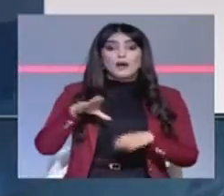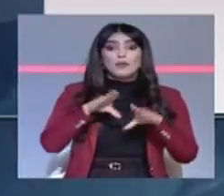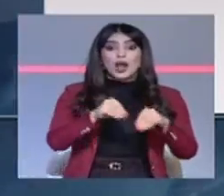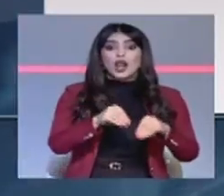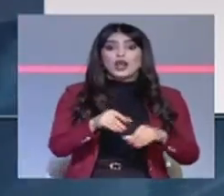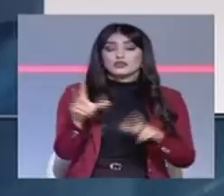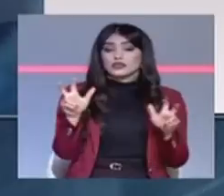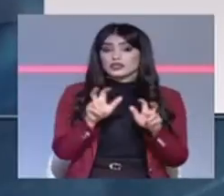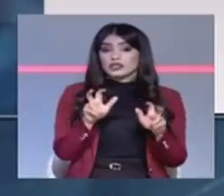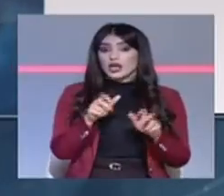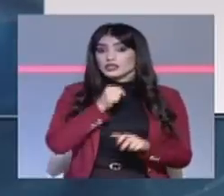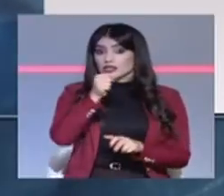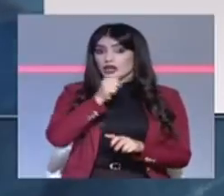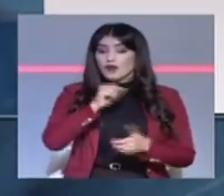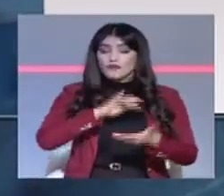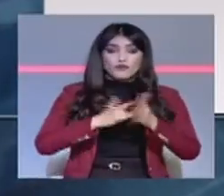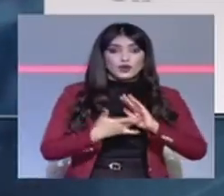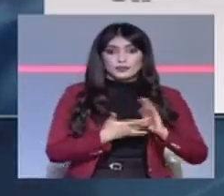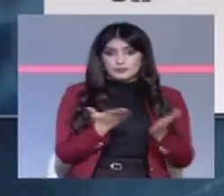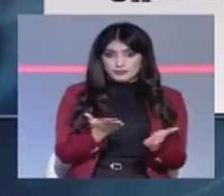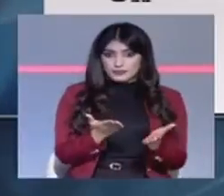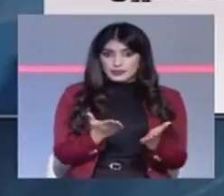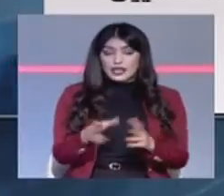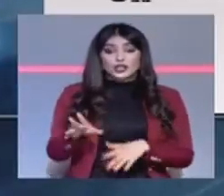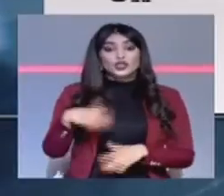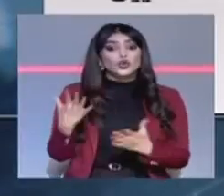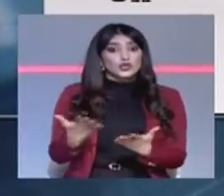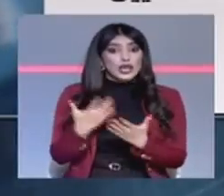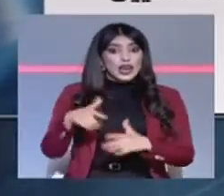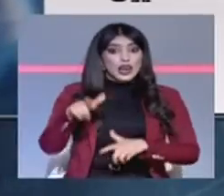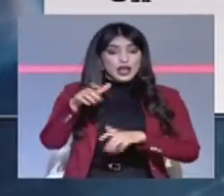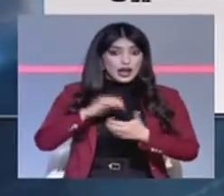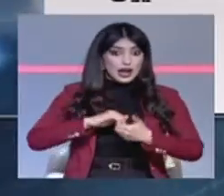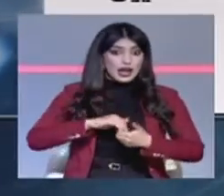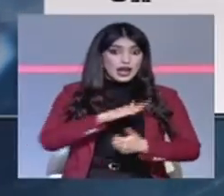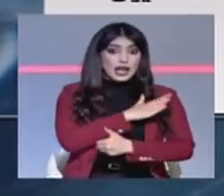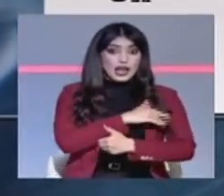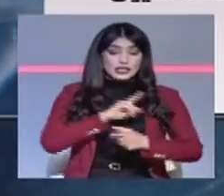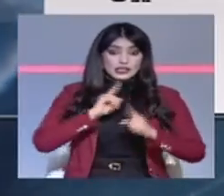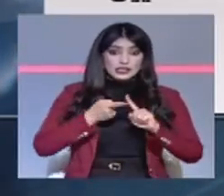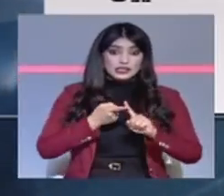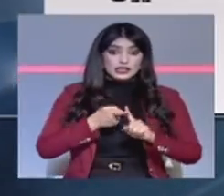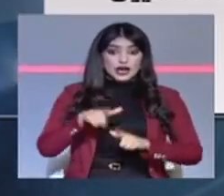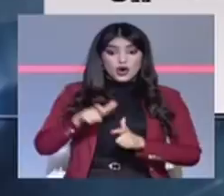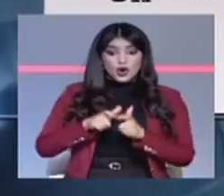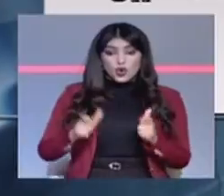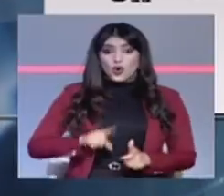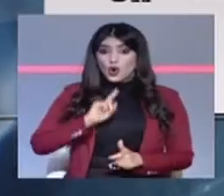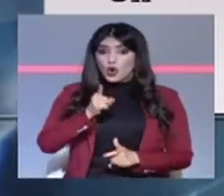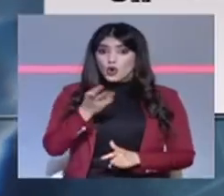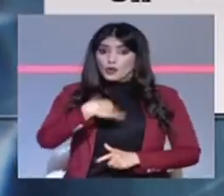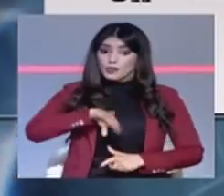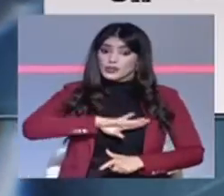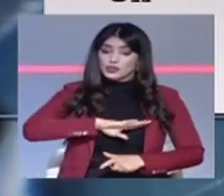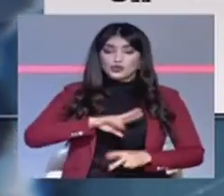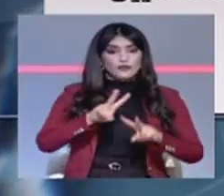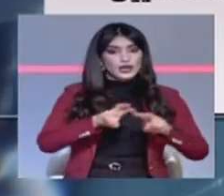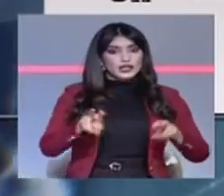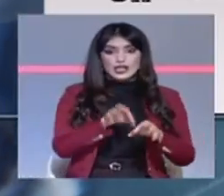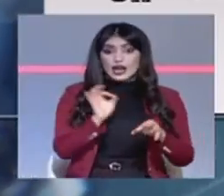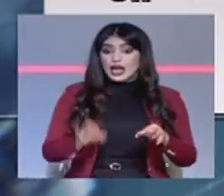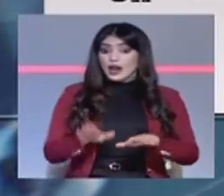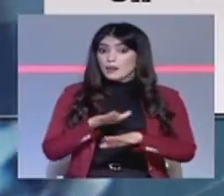وادوارهم في ت جديره وحث الاتحاد رئيس الحكومه على استخدام صلاحياته القانونيه لحل هذه المساله